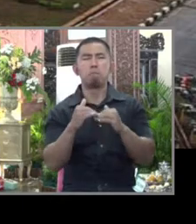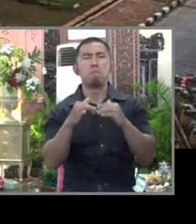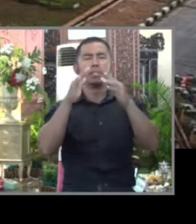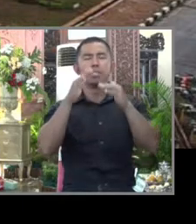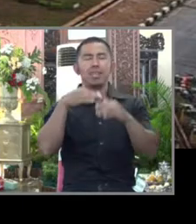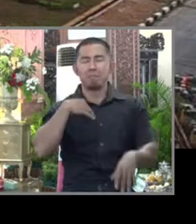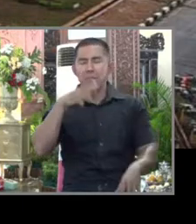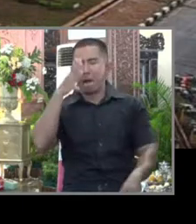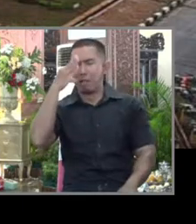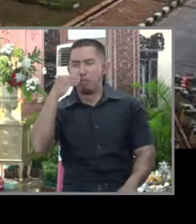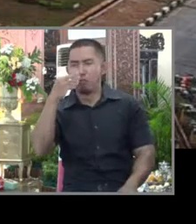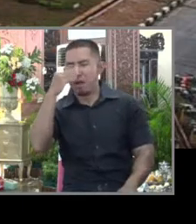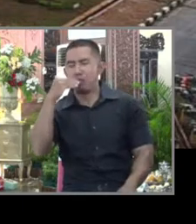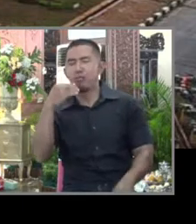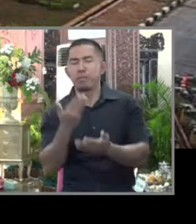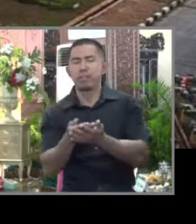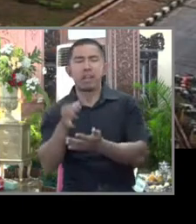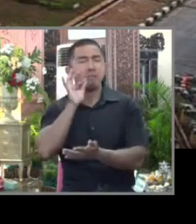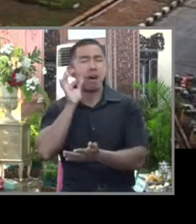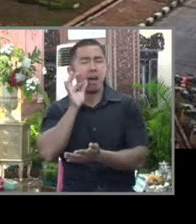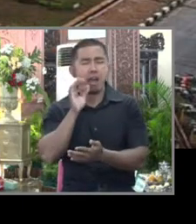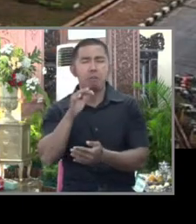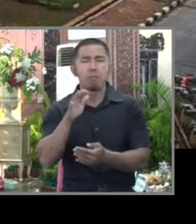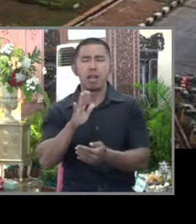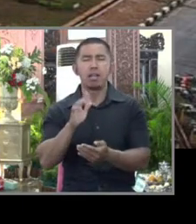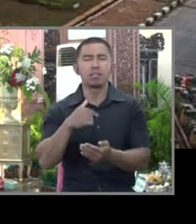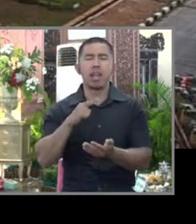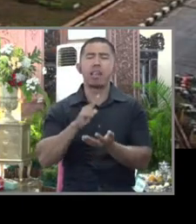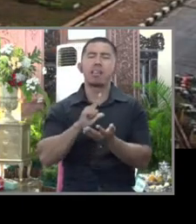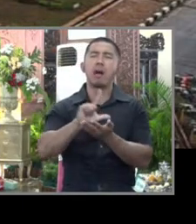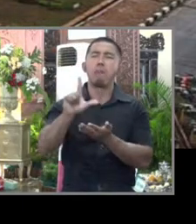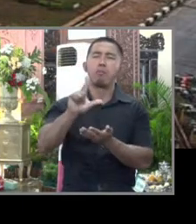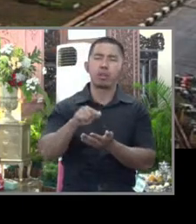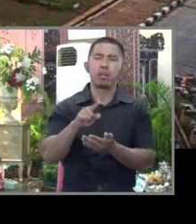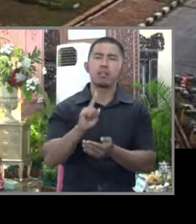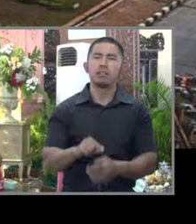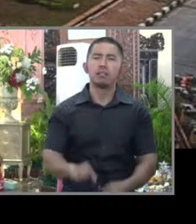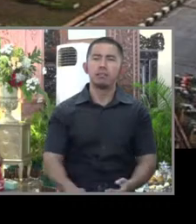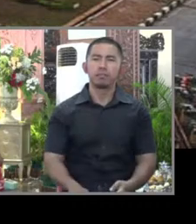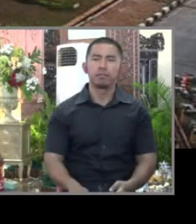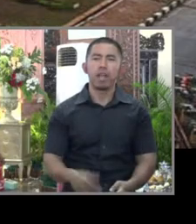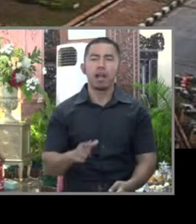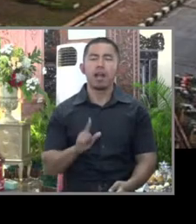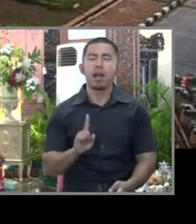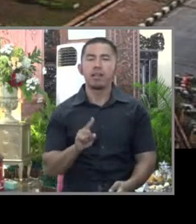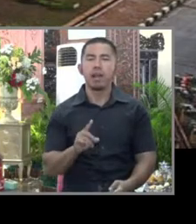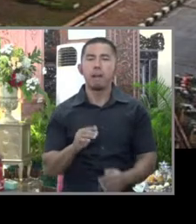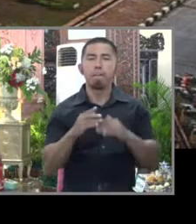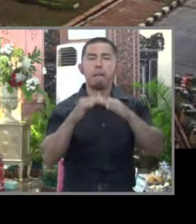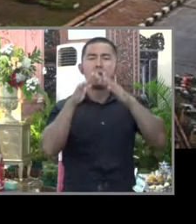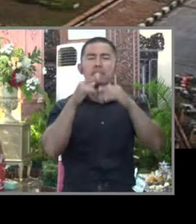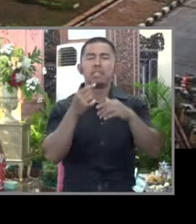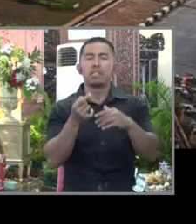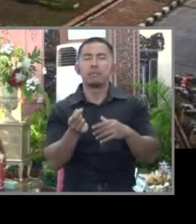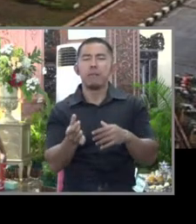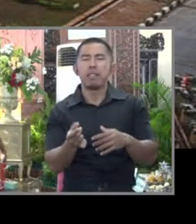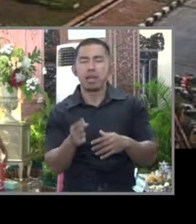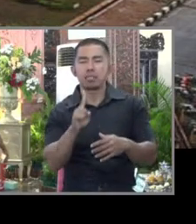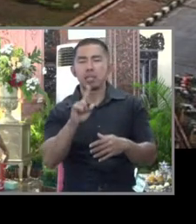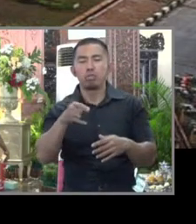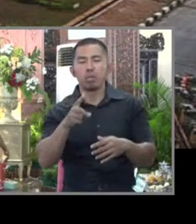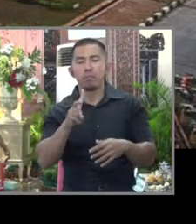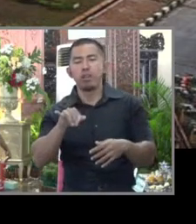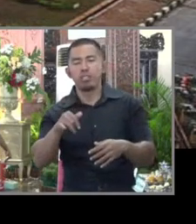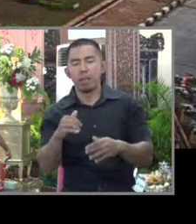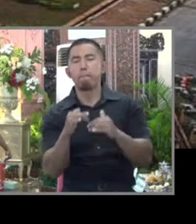jadi kadang-kadang mohon maaf ada yang enggak saya laporkan Namun karena banjir itu adalah banjir sesaat hanya satu satu jam dua